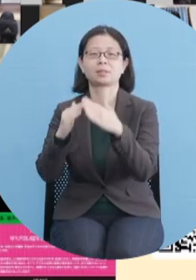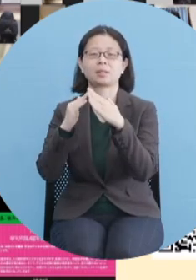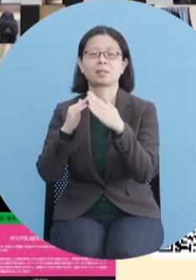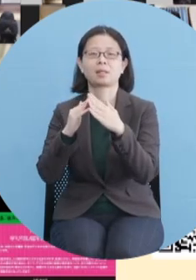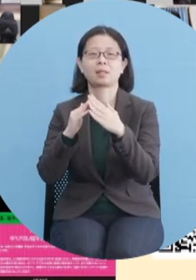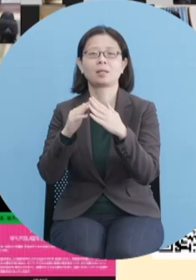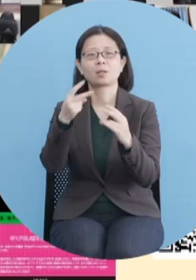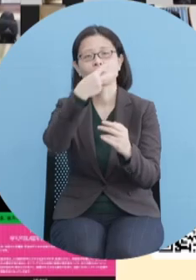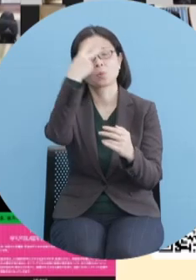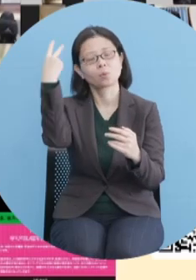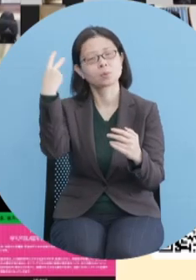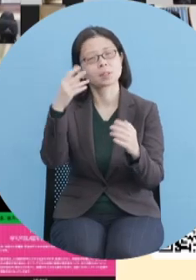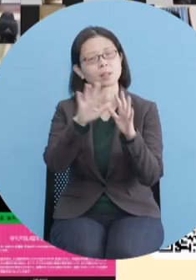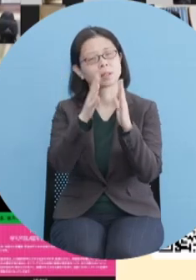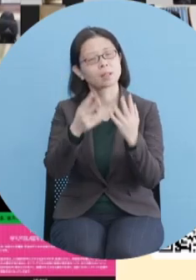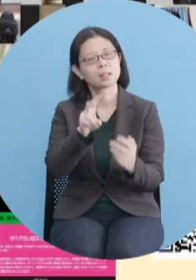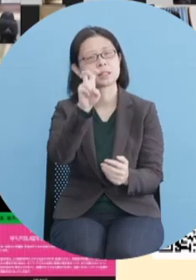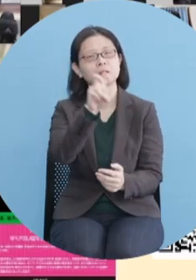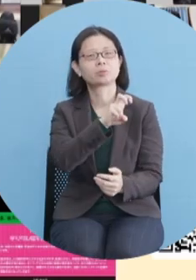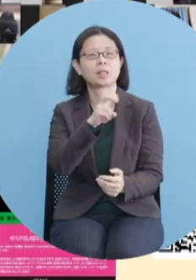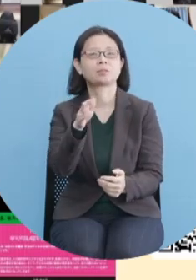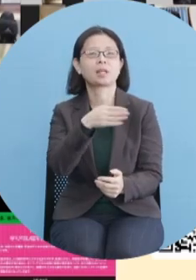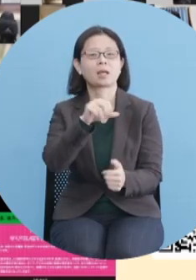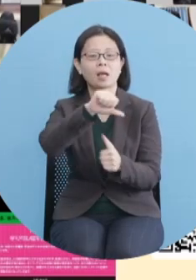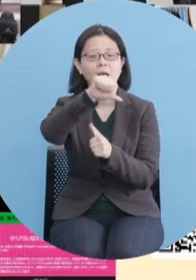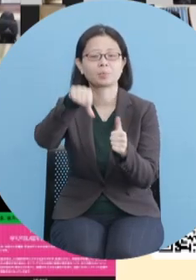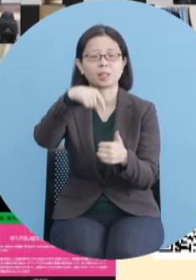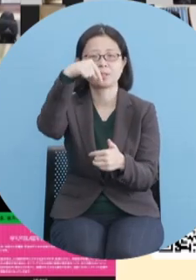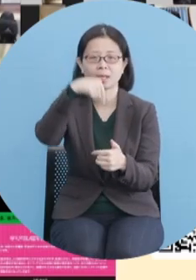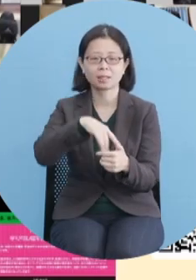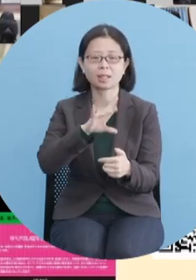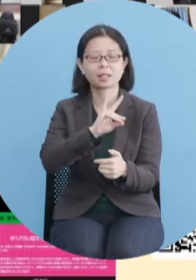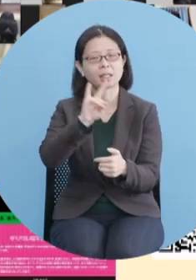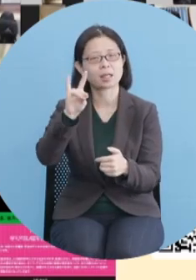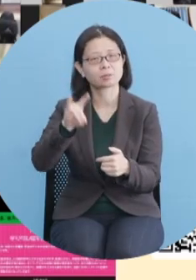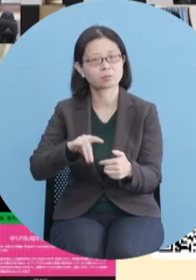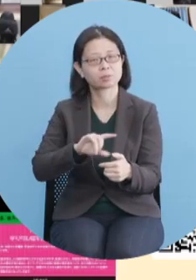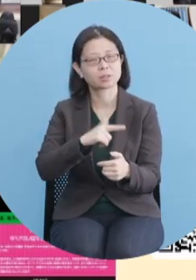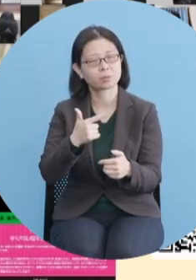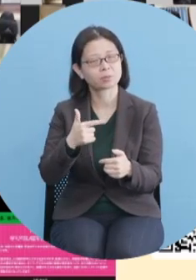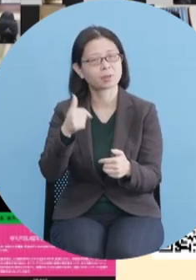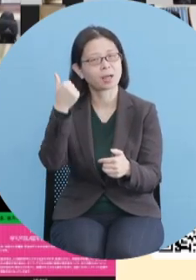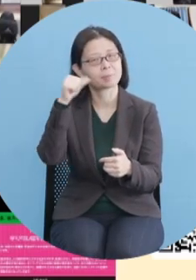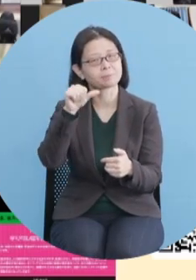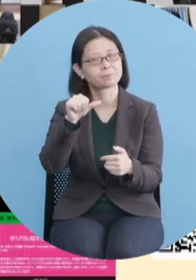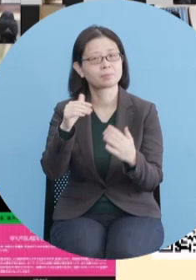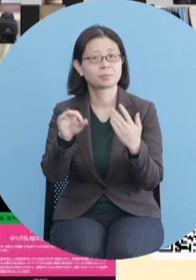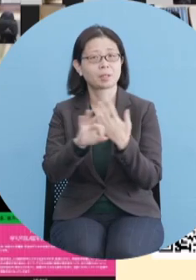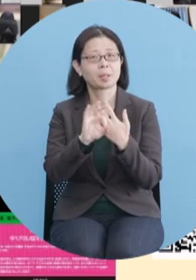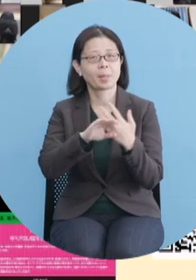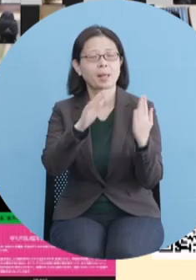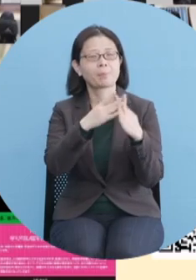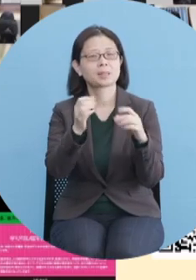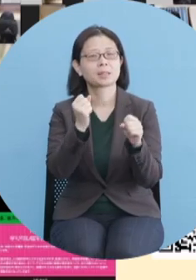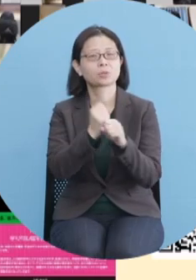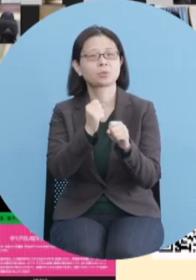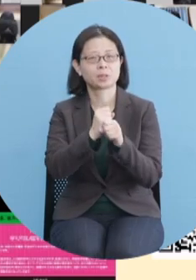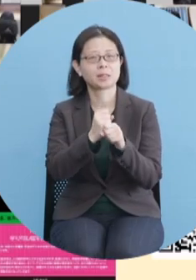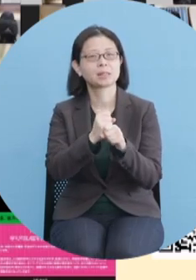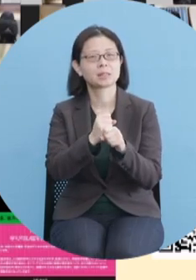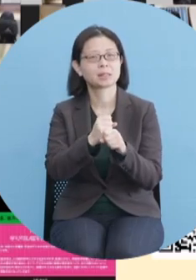程度が毎週まアプリの中でいろんな企画と言いますかえプレえま街づくりについて